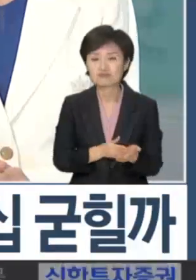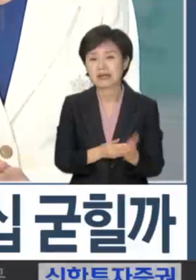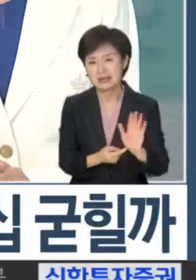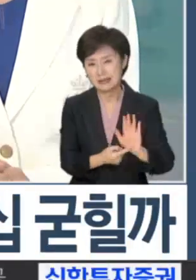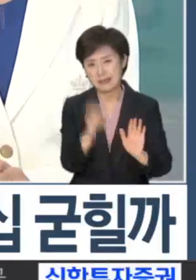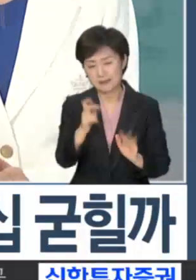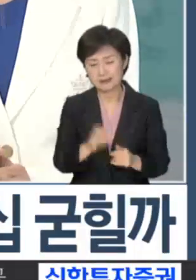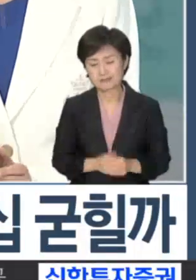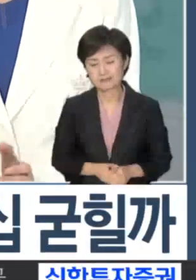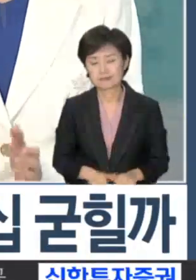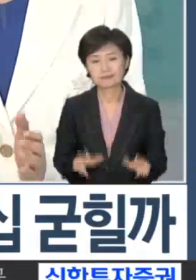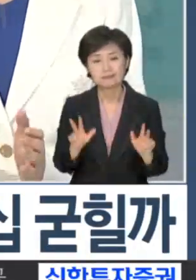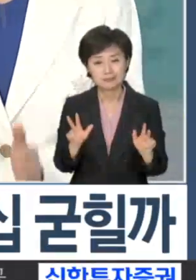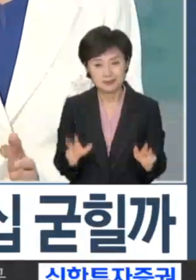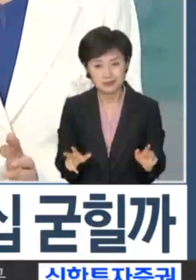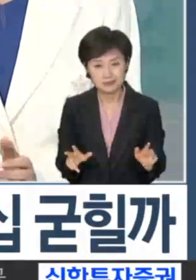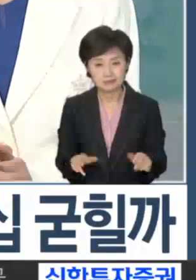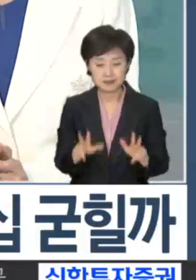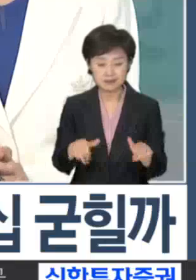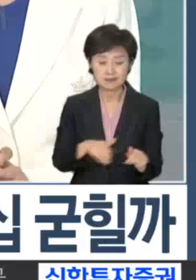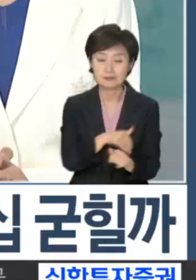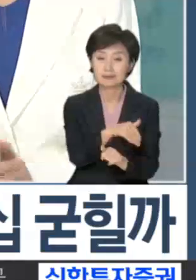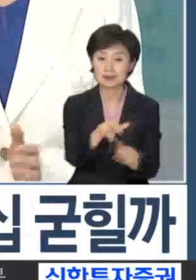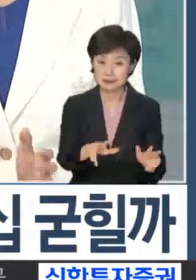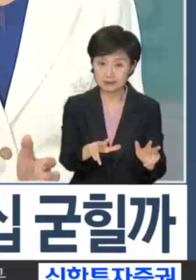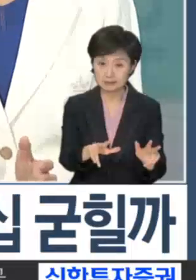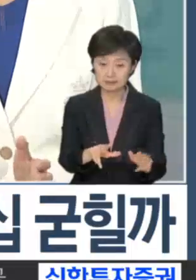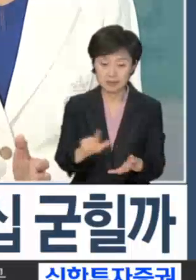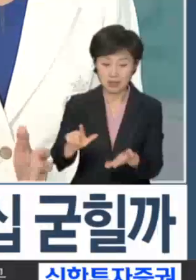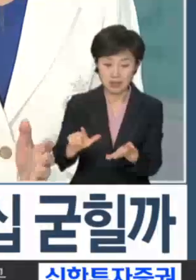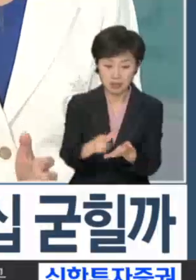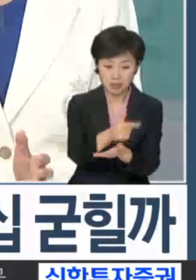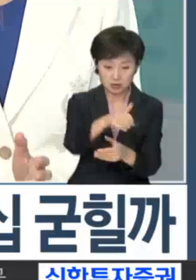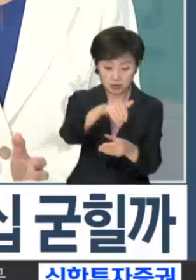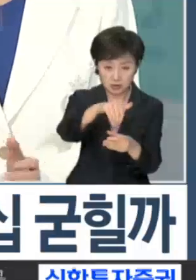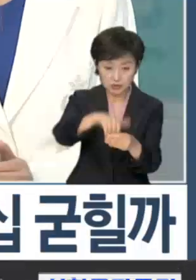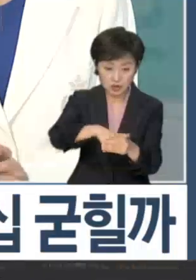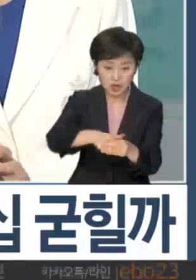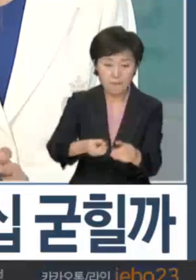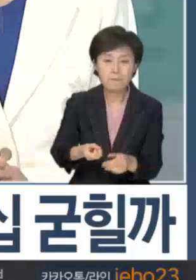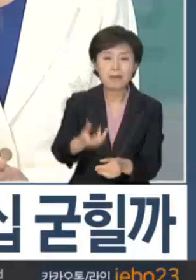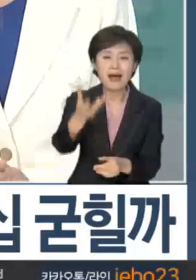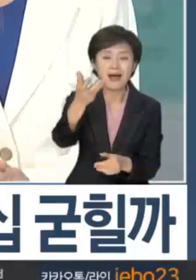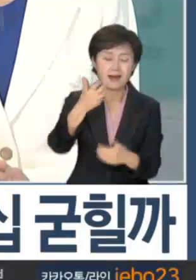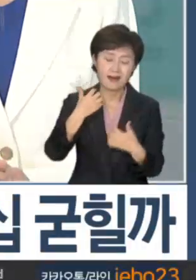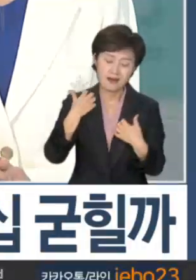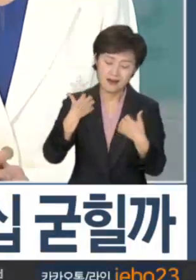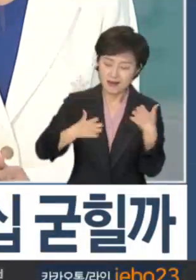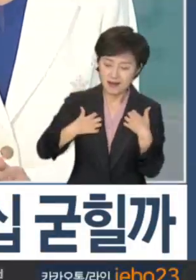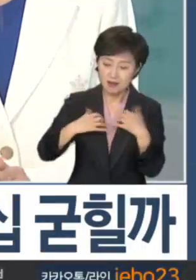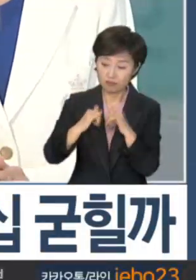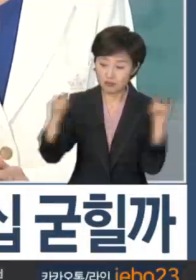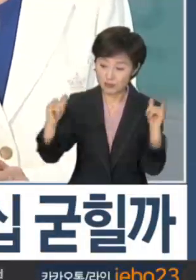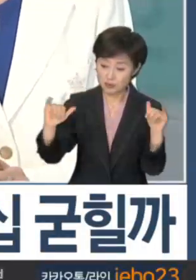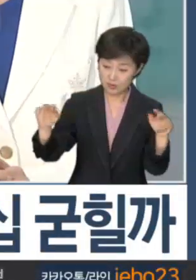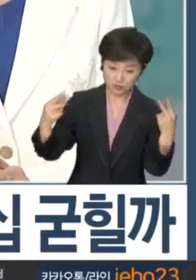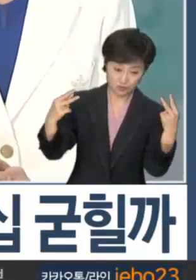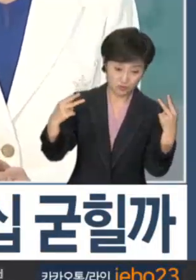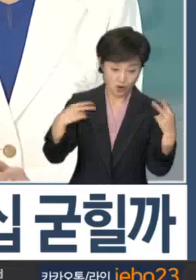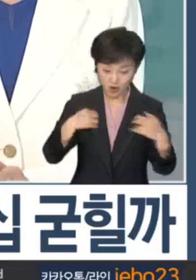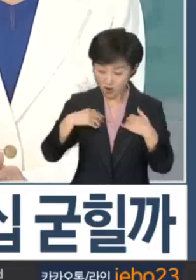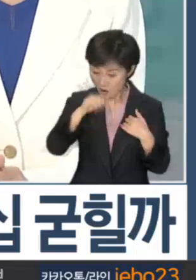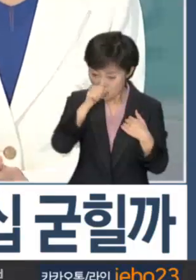합니다. 지금 이 시점에서 강서 보궐선거도 이렇게 이기고 국민들의 여론도 좋아지고 있는